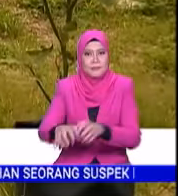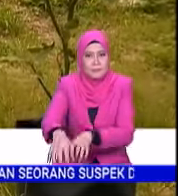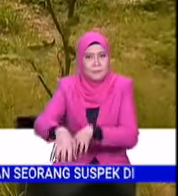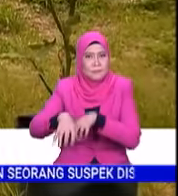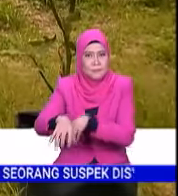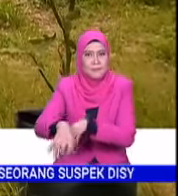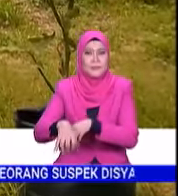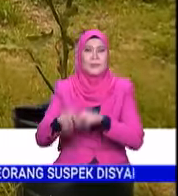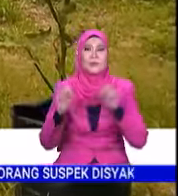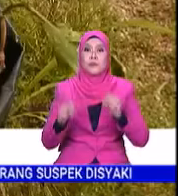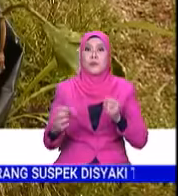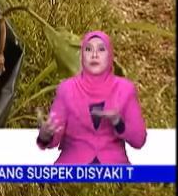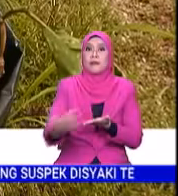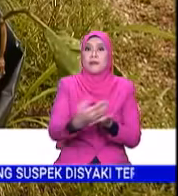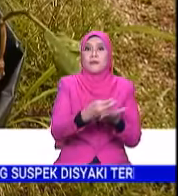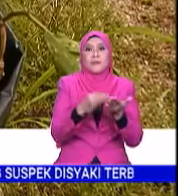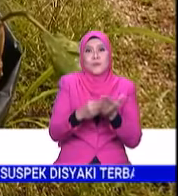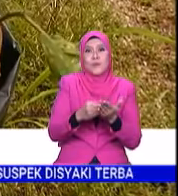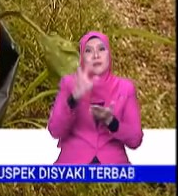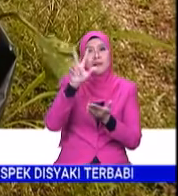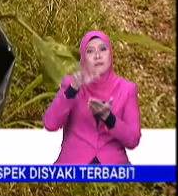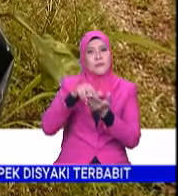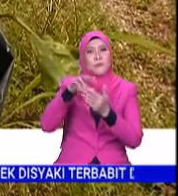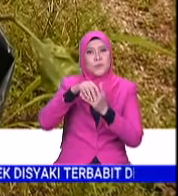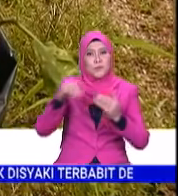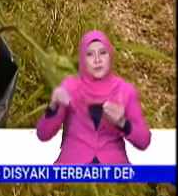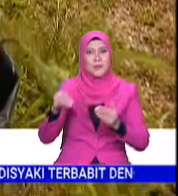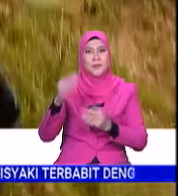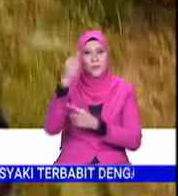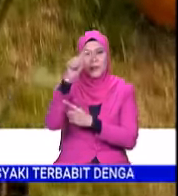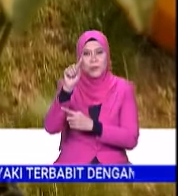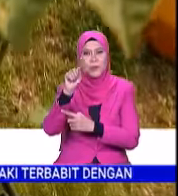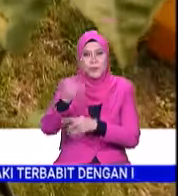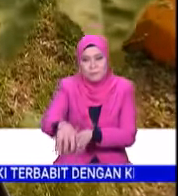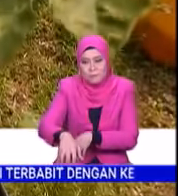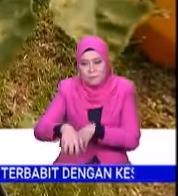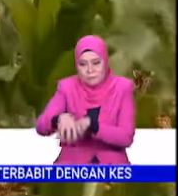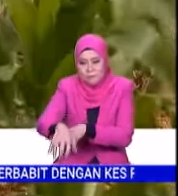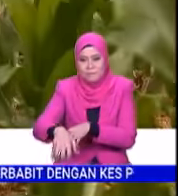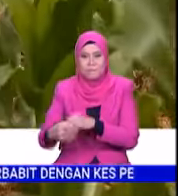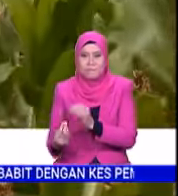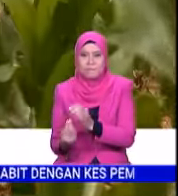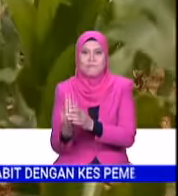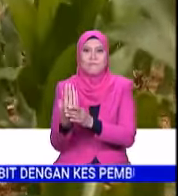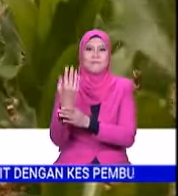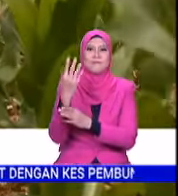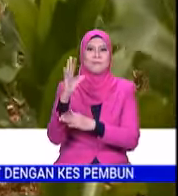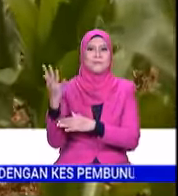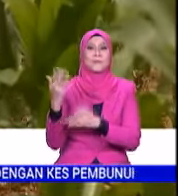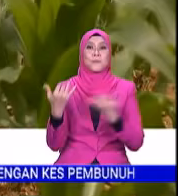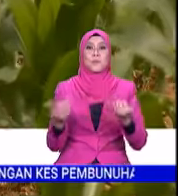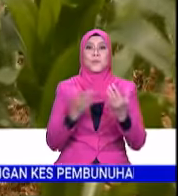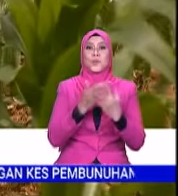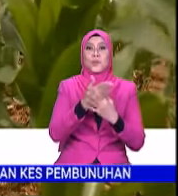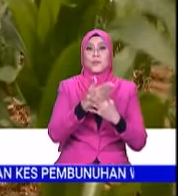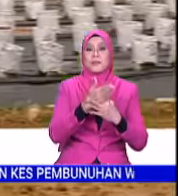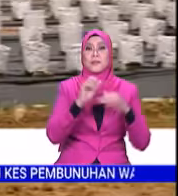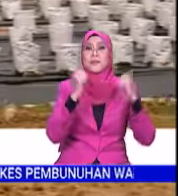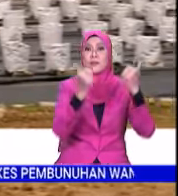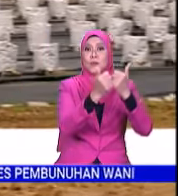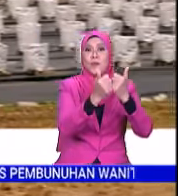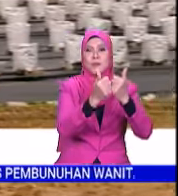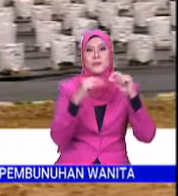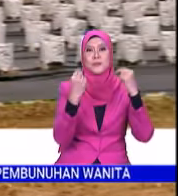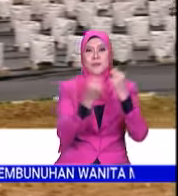mereka boleh meraih sehingga RM3,000 untuk setiap sesi tuayan. Pengerusi Persatuan Kebajikan Golongan Asnaf